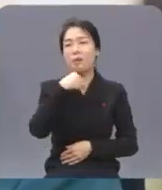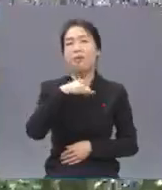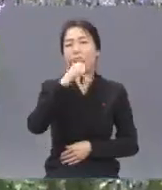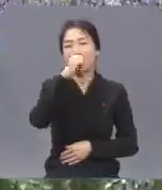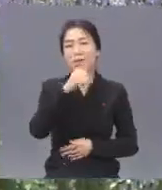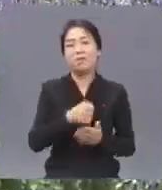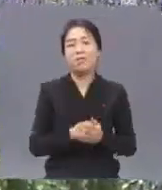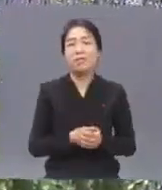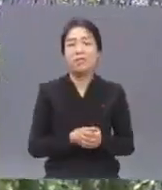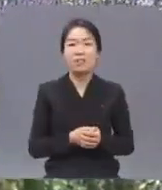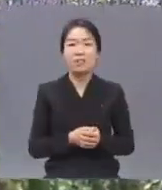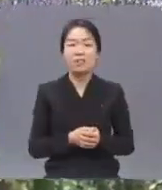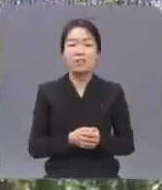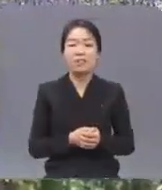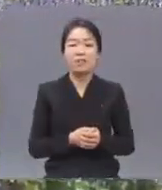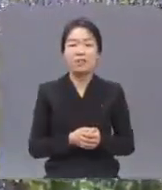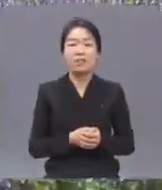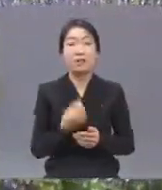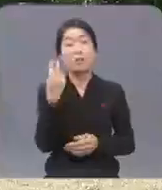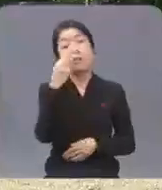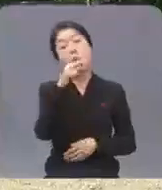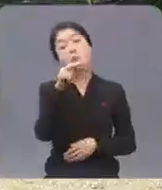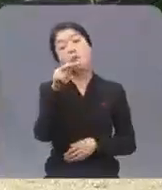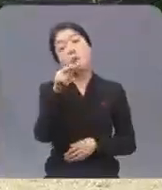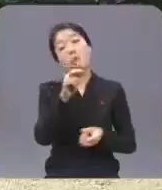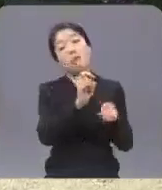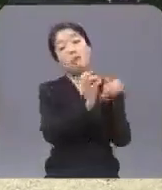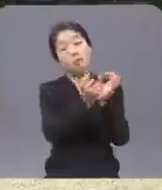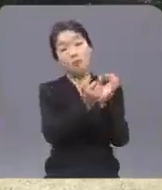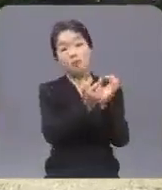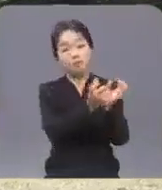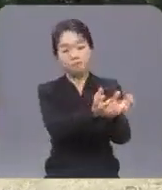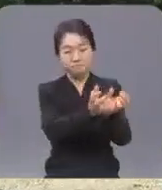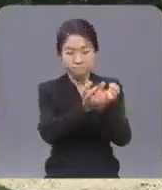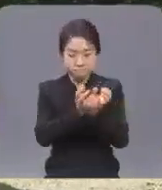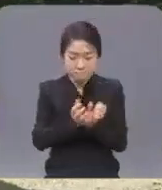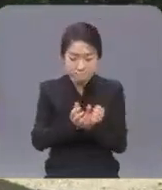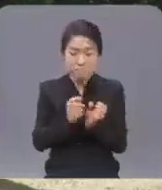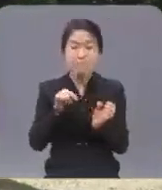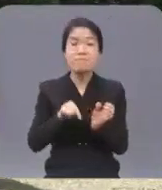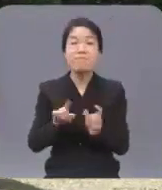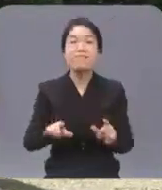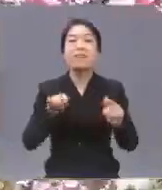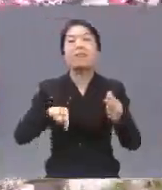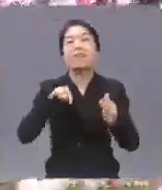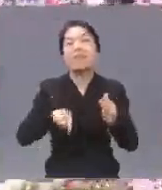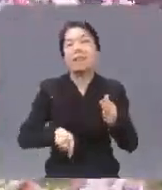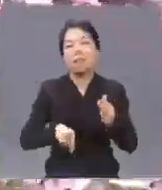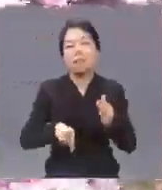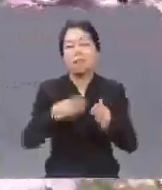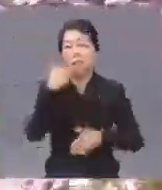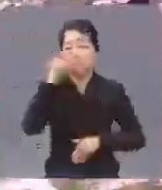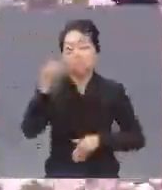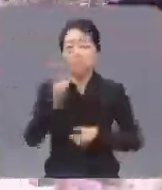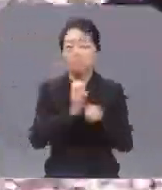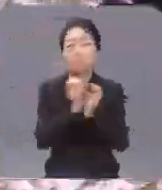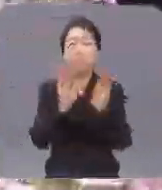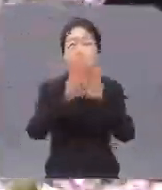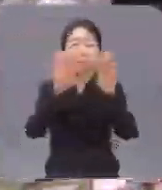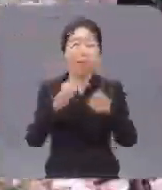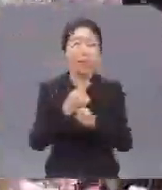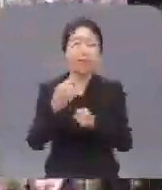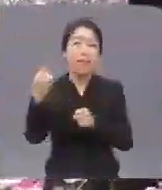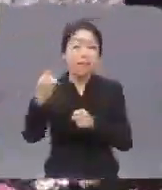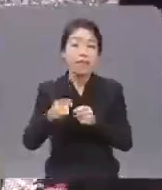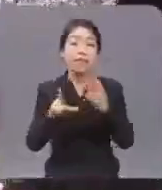뿌듯합니다. 멀리서 바라보던 정원을 생활 속으로 들여온 순천만 국제 정원 박람회. 순천시는 내년